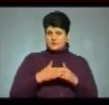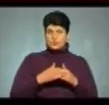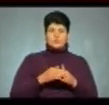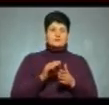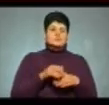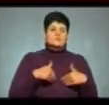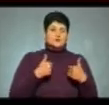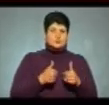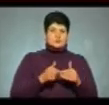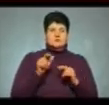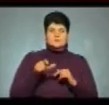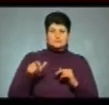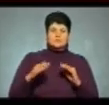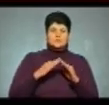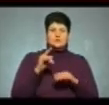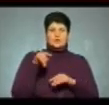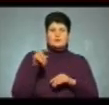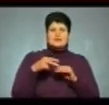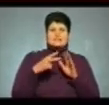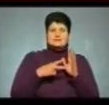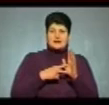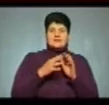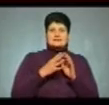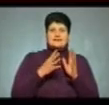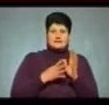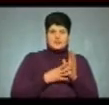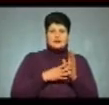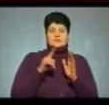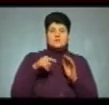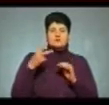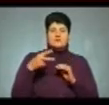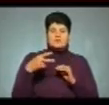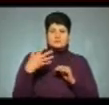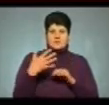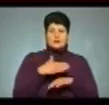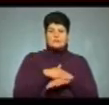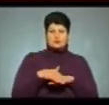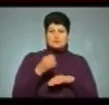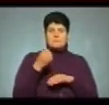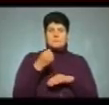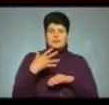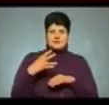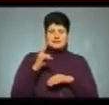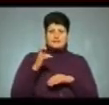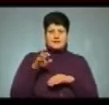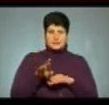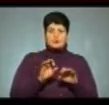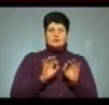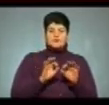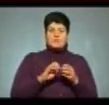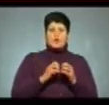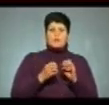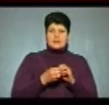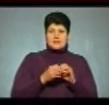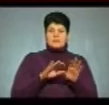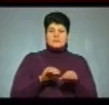звернулися мешканці будинку номер 17, 19 та 25, що на вулиці 15 квітня, розповівши про проблеми після